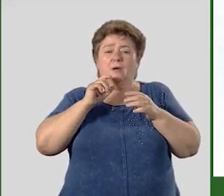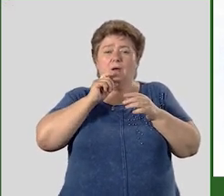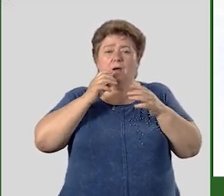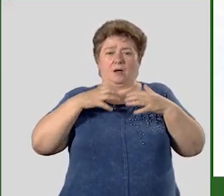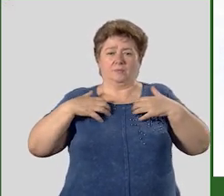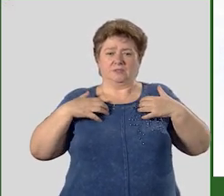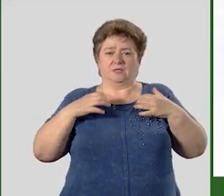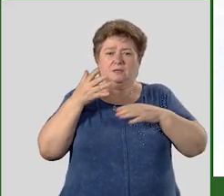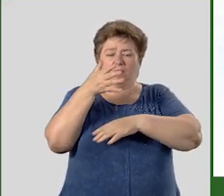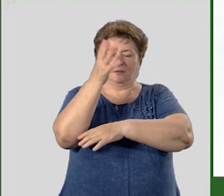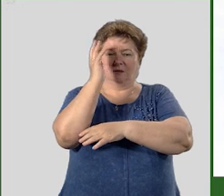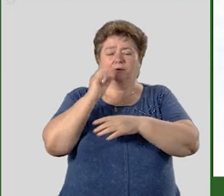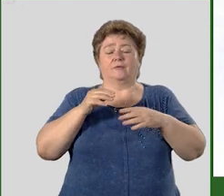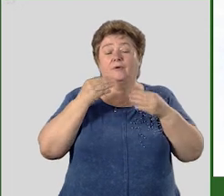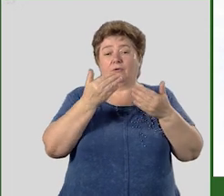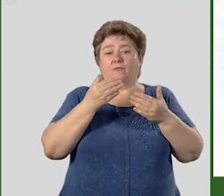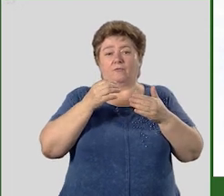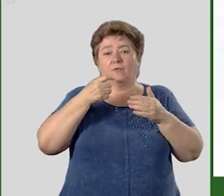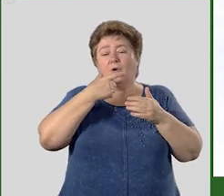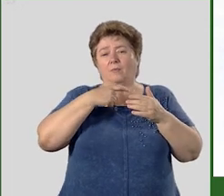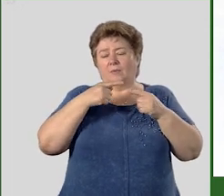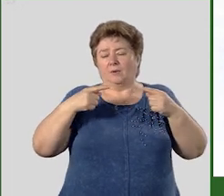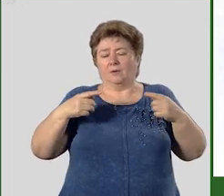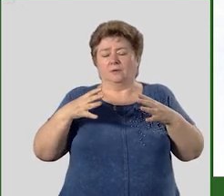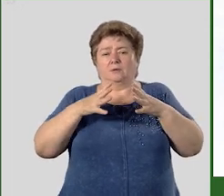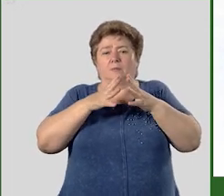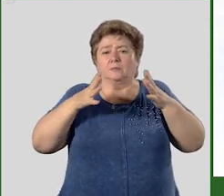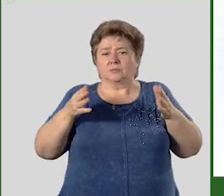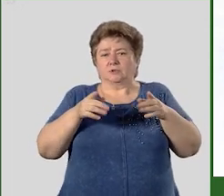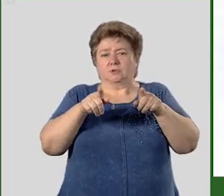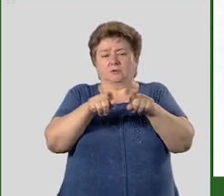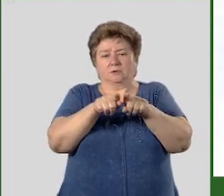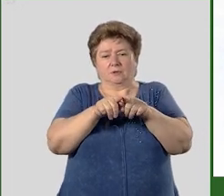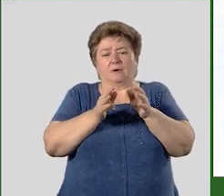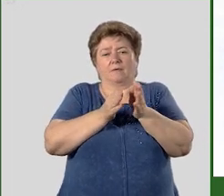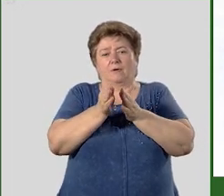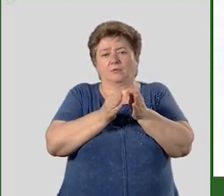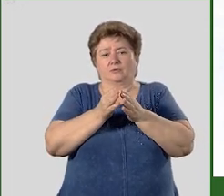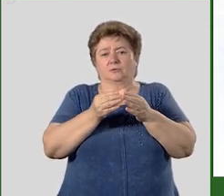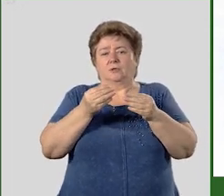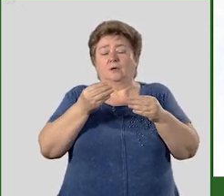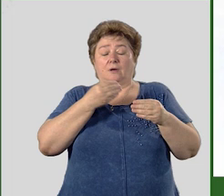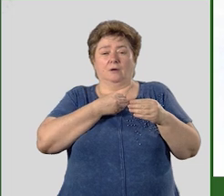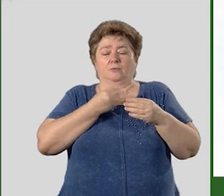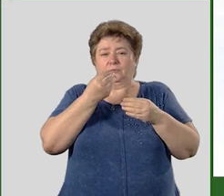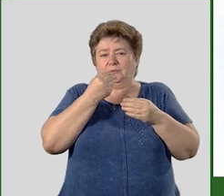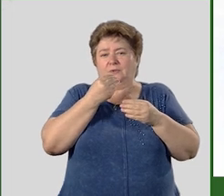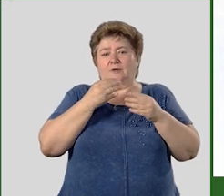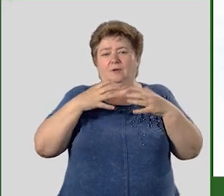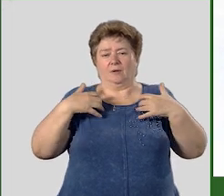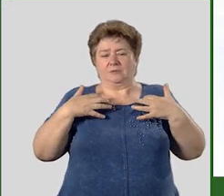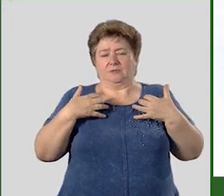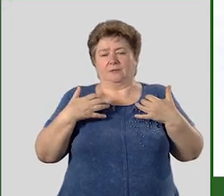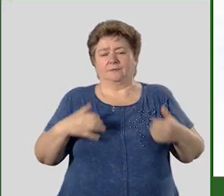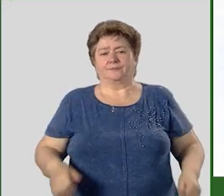«обезьянье дерево». Его плоды похожи на большие огурцы, которые охотно поедают